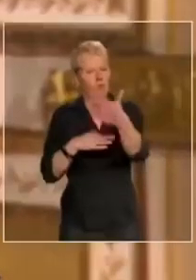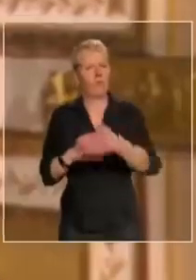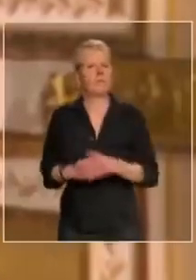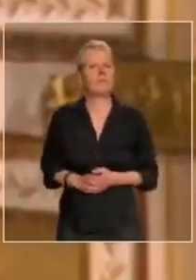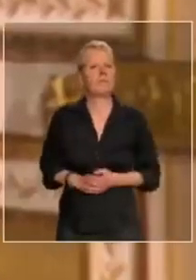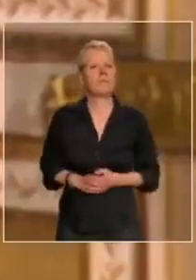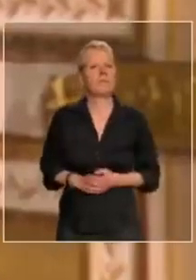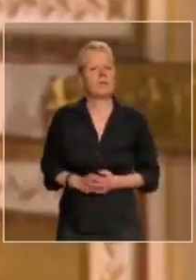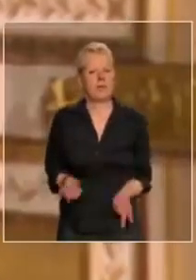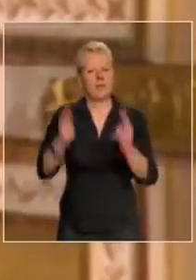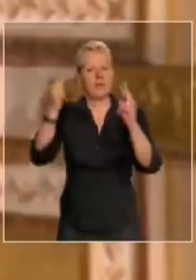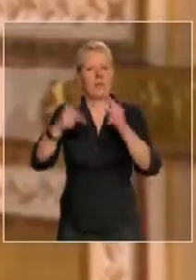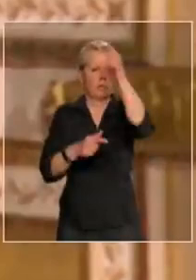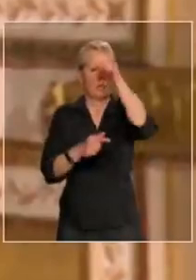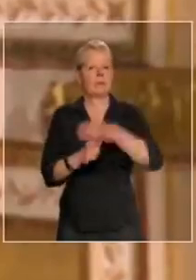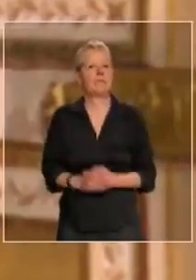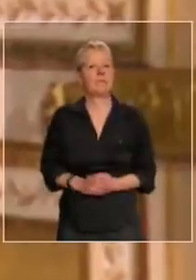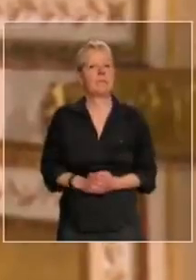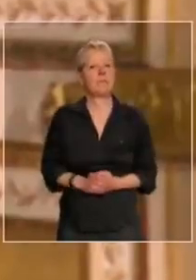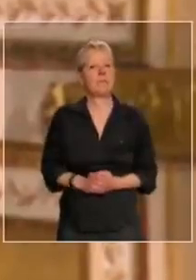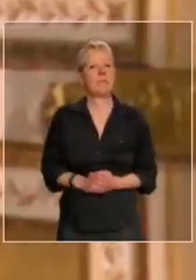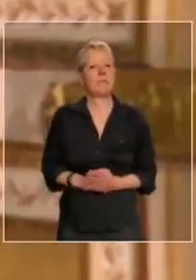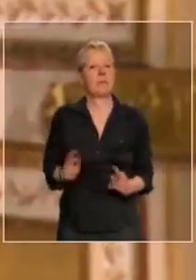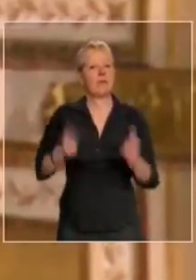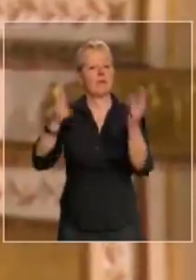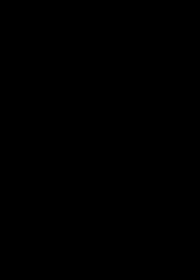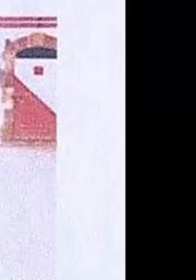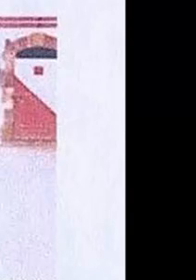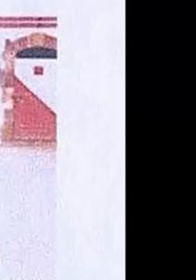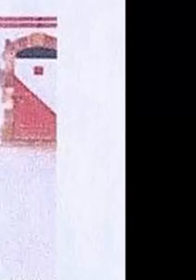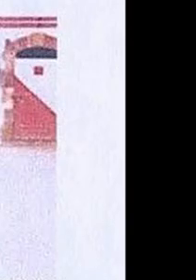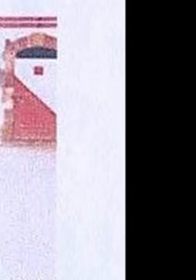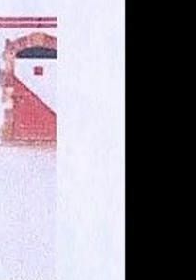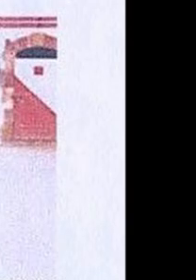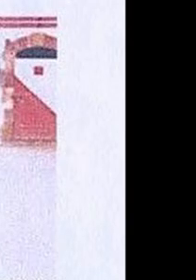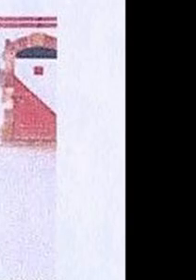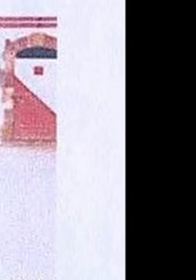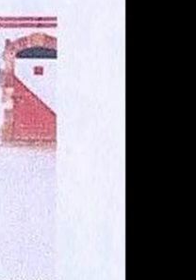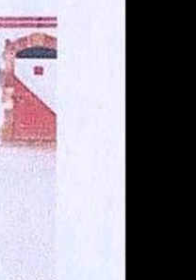compter sur vous. Vive la République. Vive la France. Entre